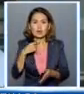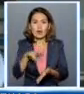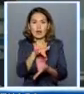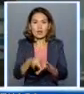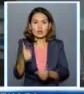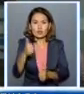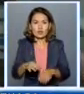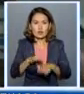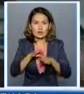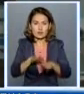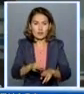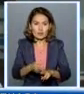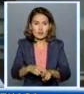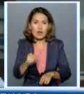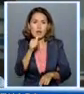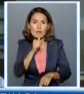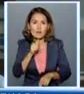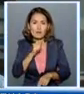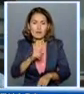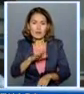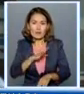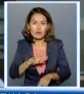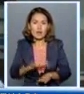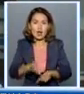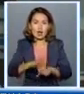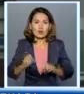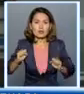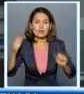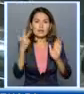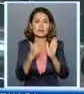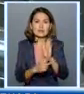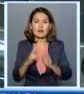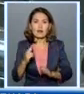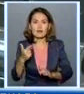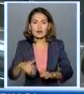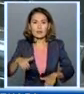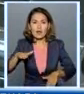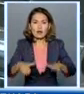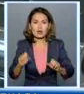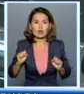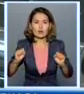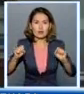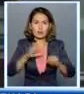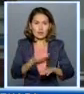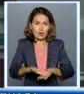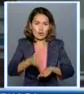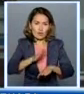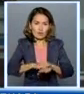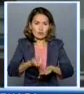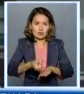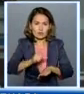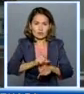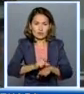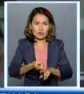көтеріп алған қаншалықты ауыр екен. Өзім міне бүгінгі жарыста 80 кг көтеріп өзім көз жеткіздім, ауыр екен.